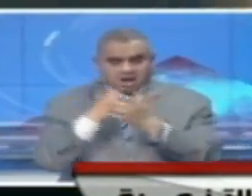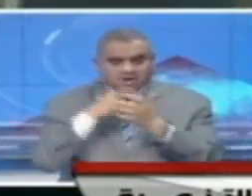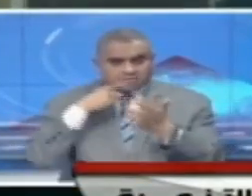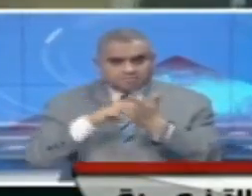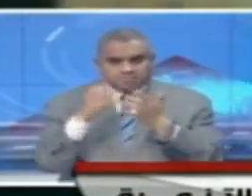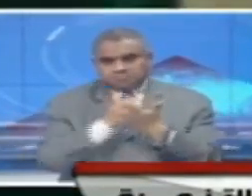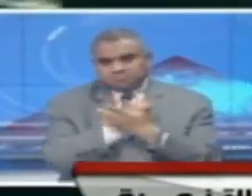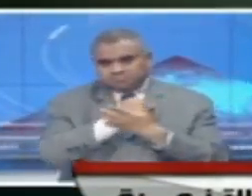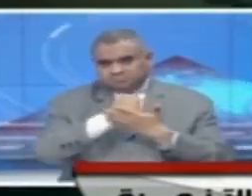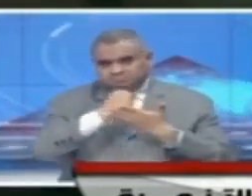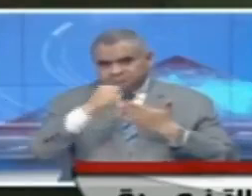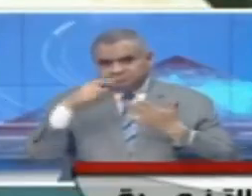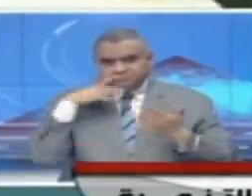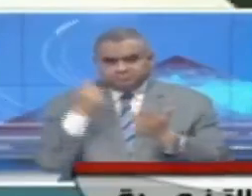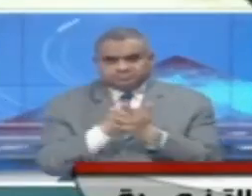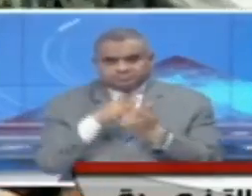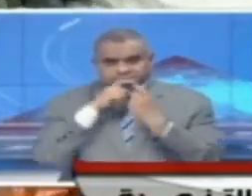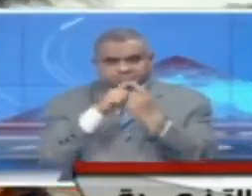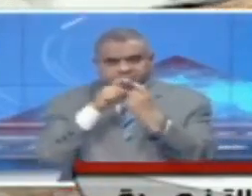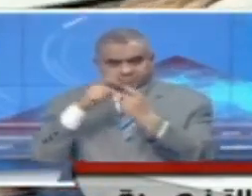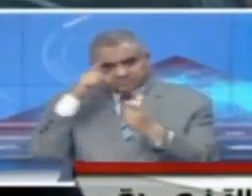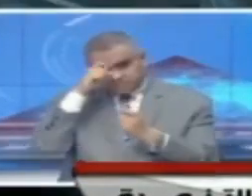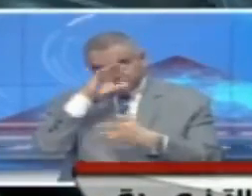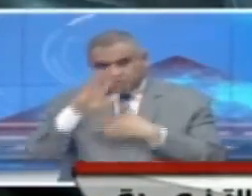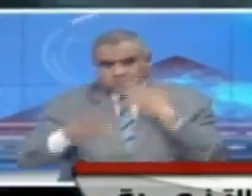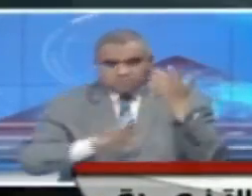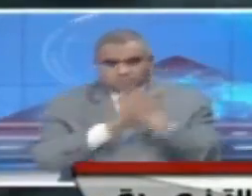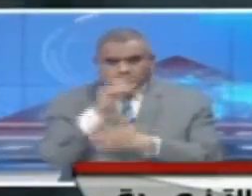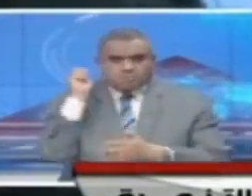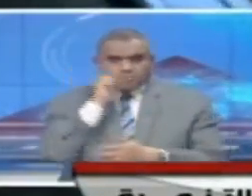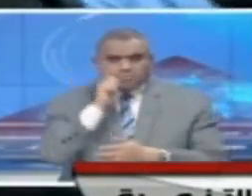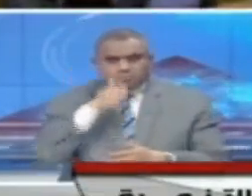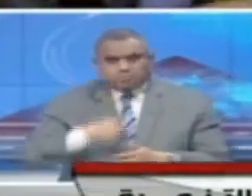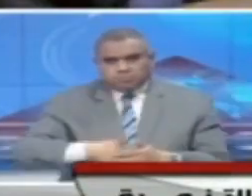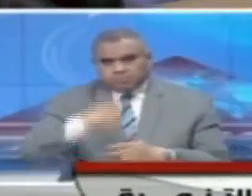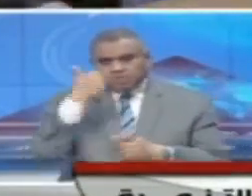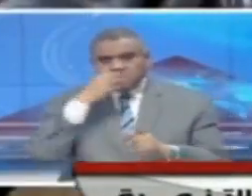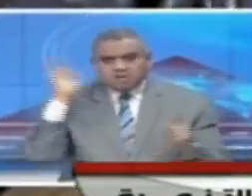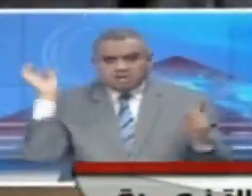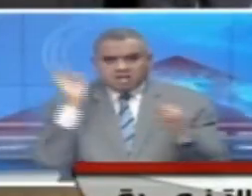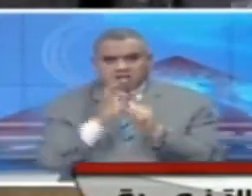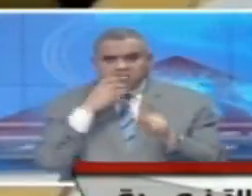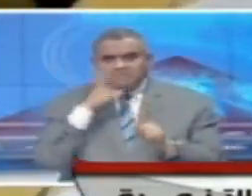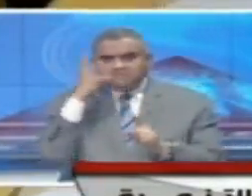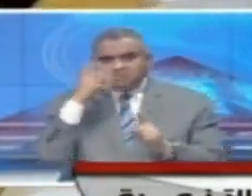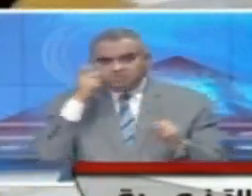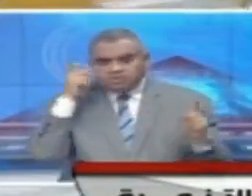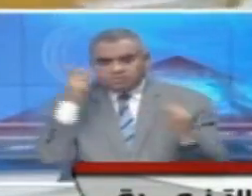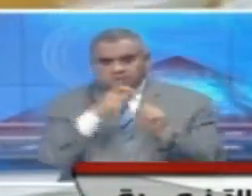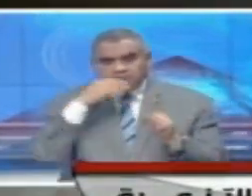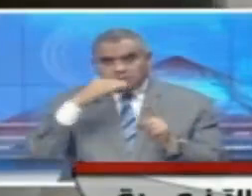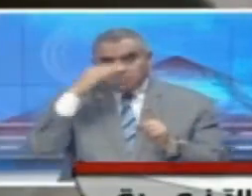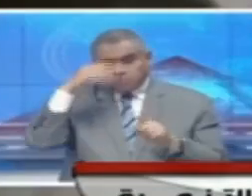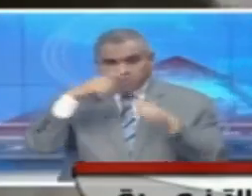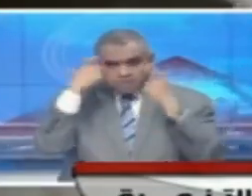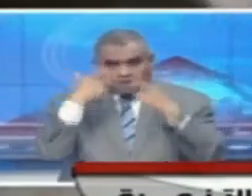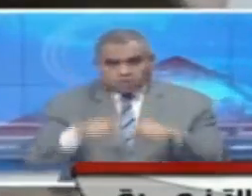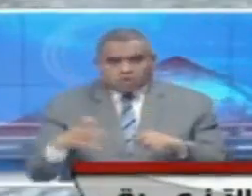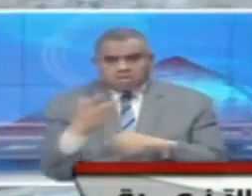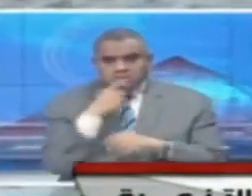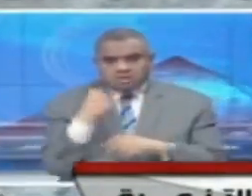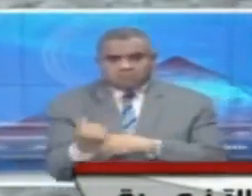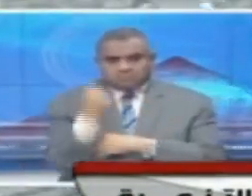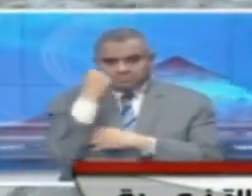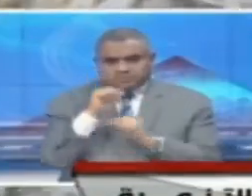من جذوره والتصدي لكافة أشكال الجريمة بهدف حماية الشباب مستقبل الوطن وذخيرة